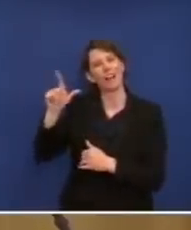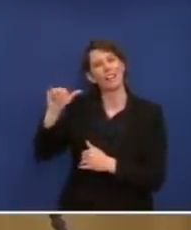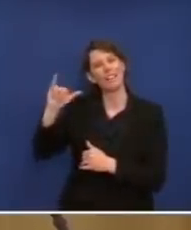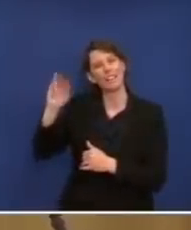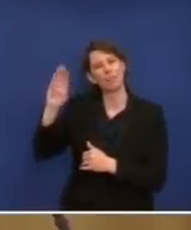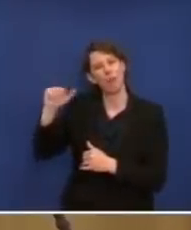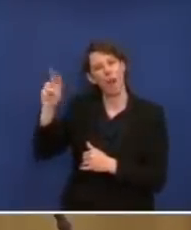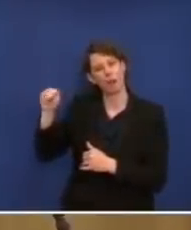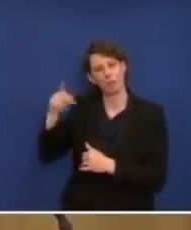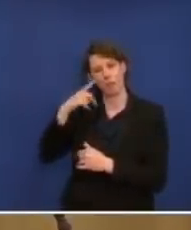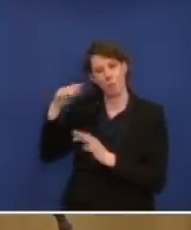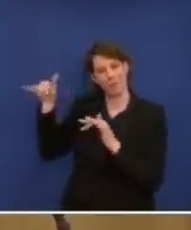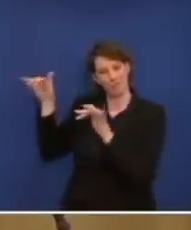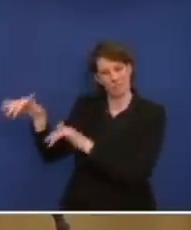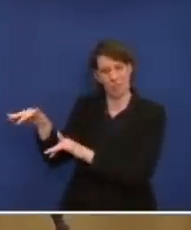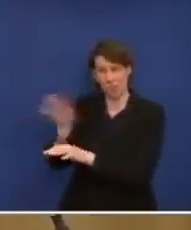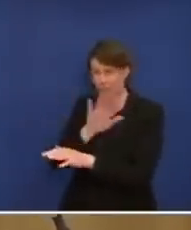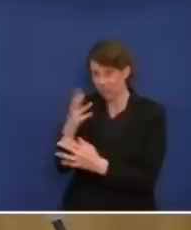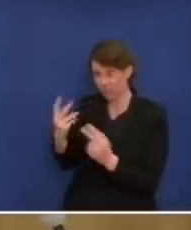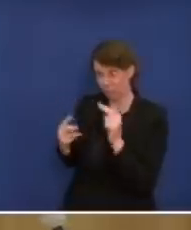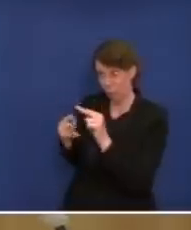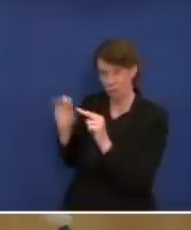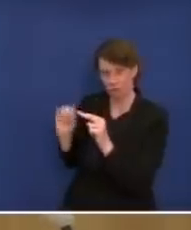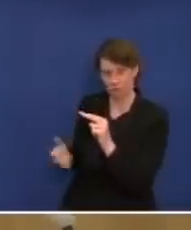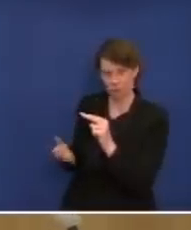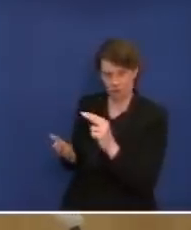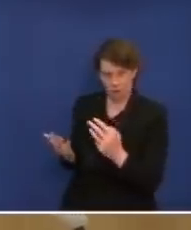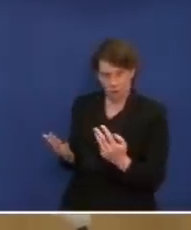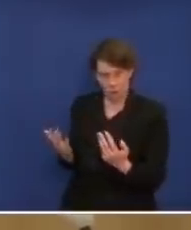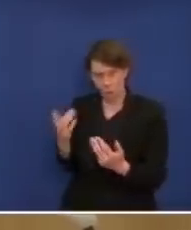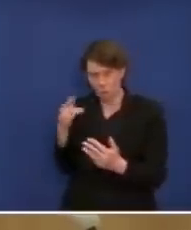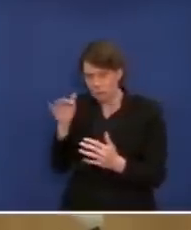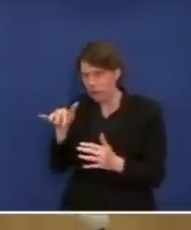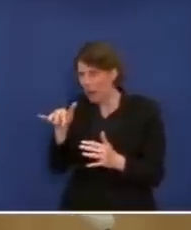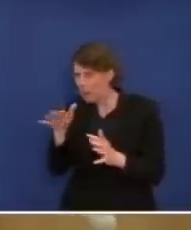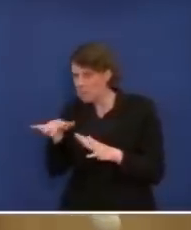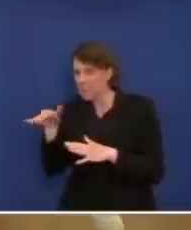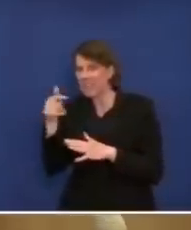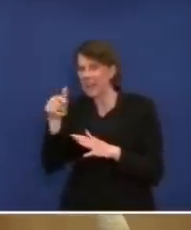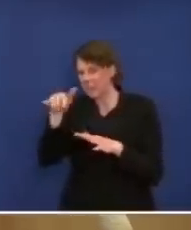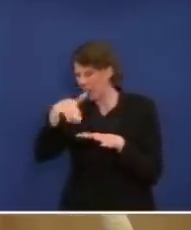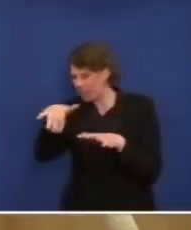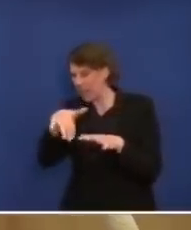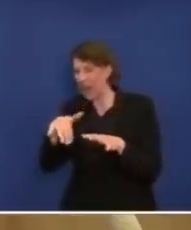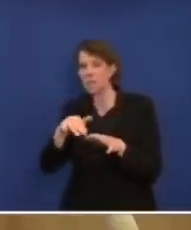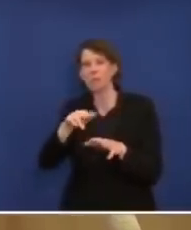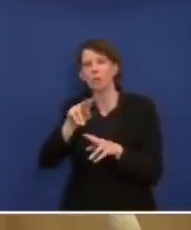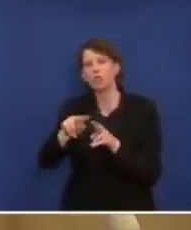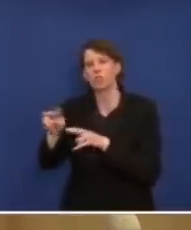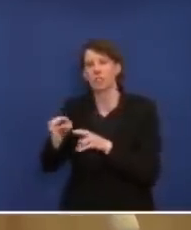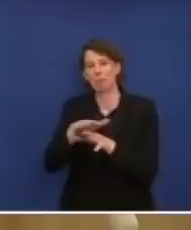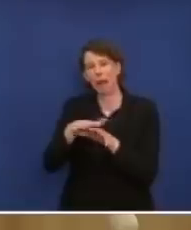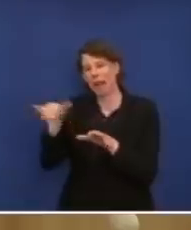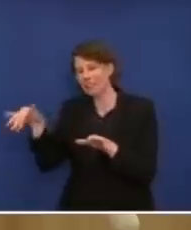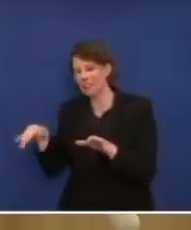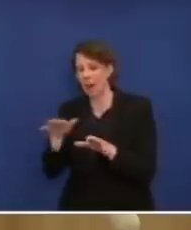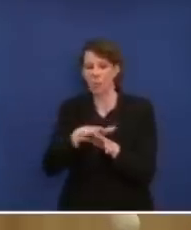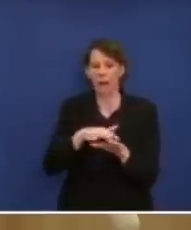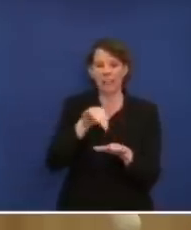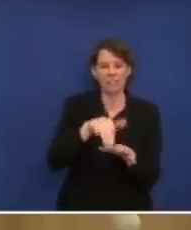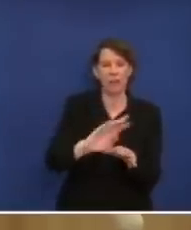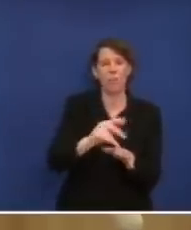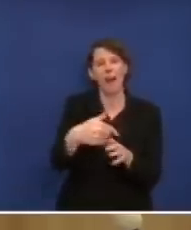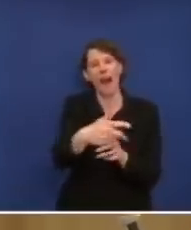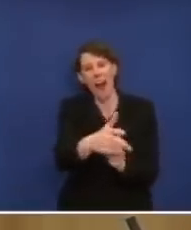Sie momentan beobachten? Es gibt ja offensichtlich verschiedene Bereiche innerhalb der Taliban, eine, die jetzt auf Anschläge setzen und andere, die